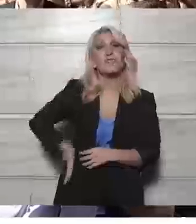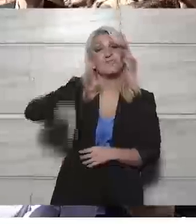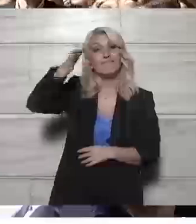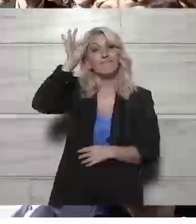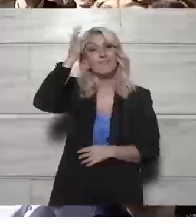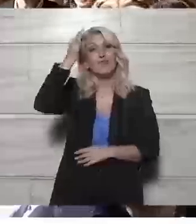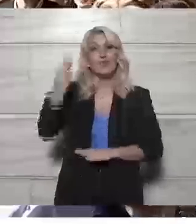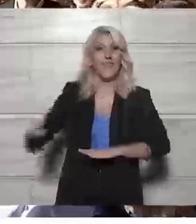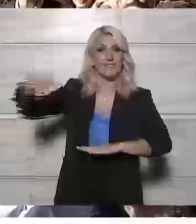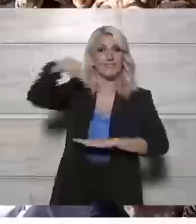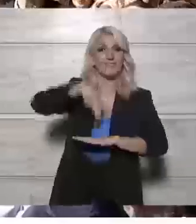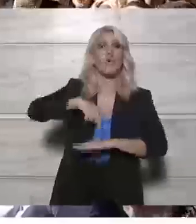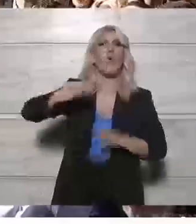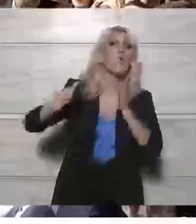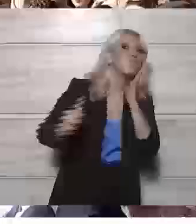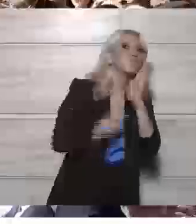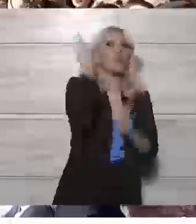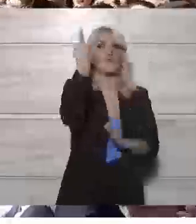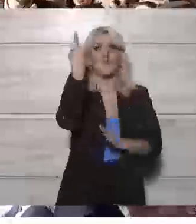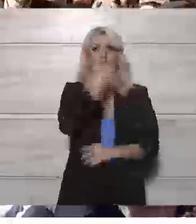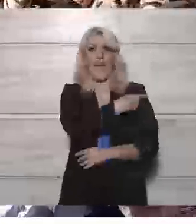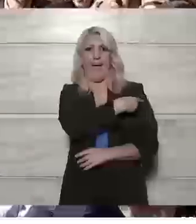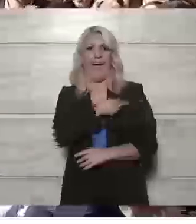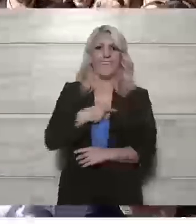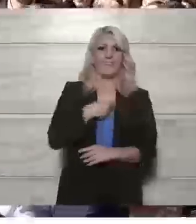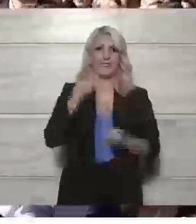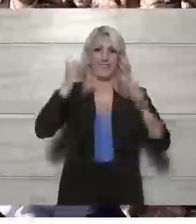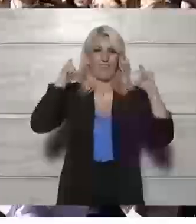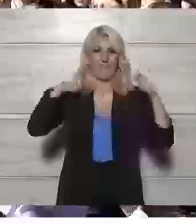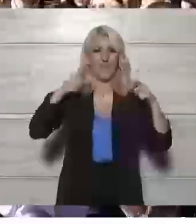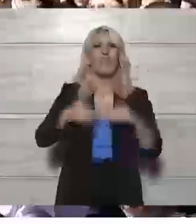άρχηγο και μετά πρωθυπουργό με ένα τεράστιο εκλογικό ποσοστό.